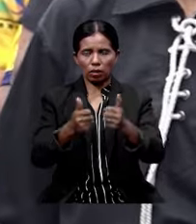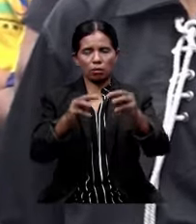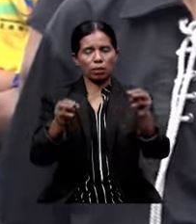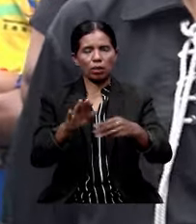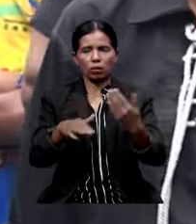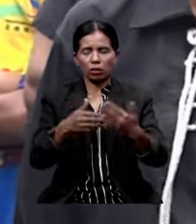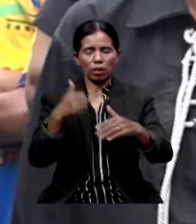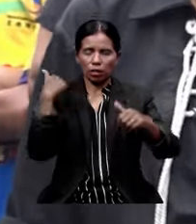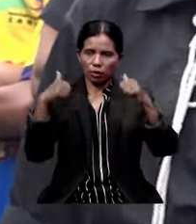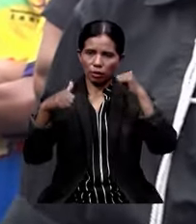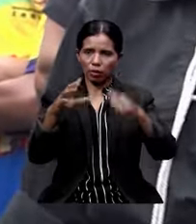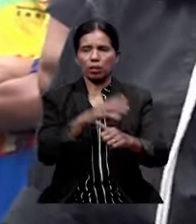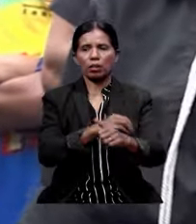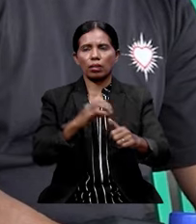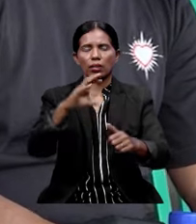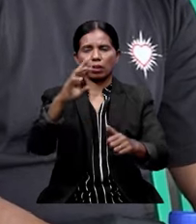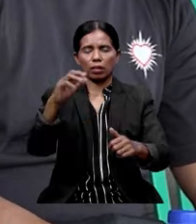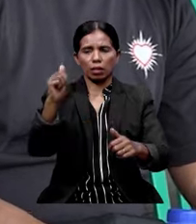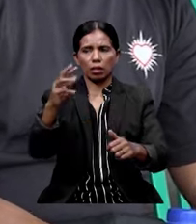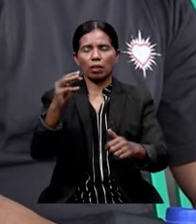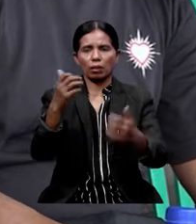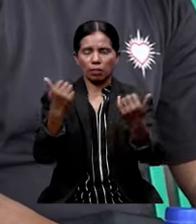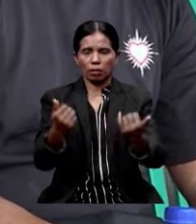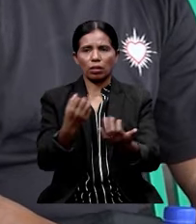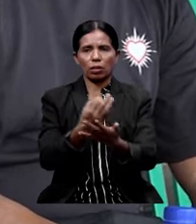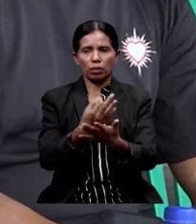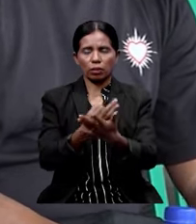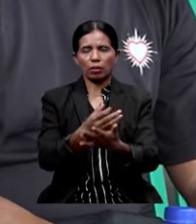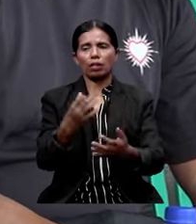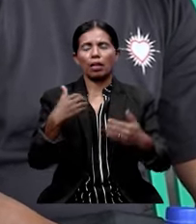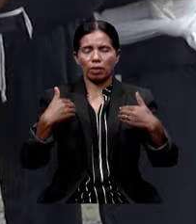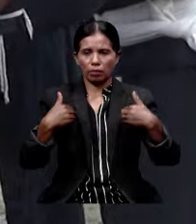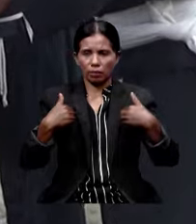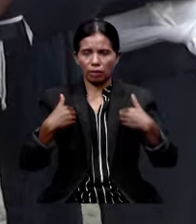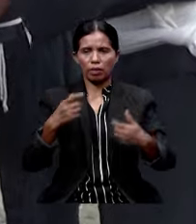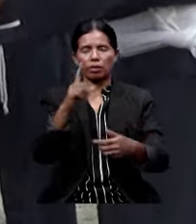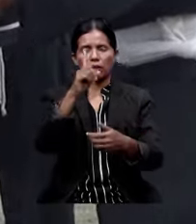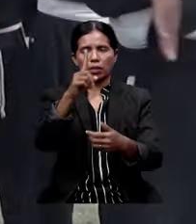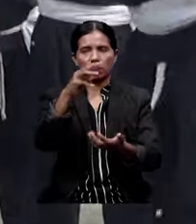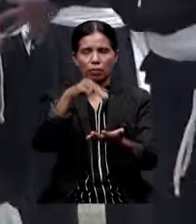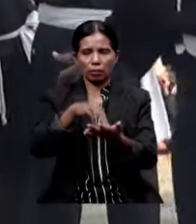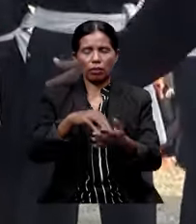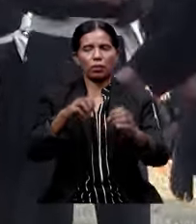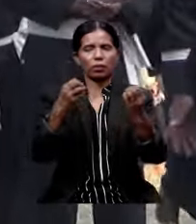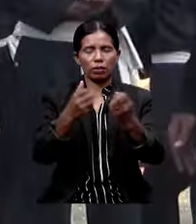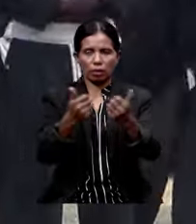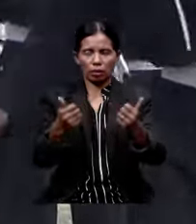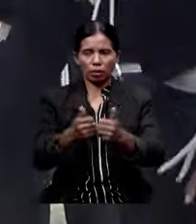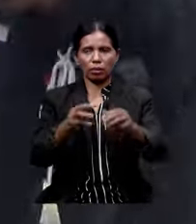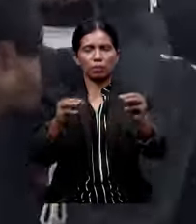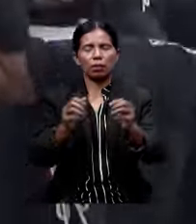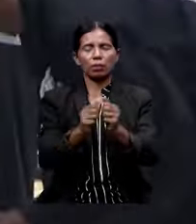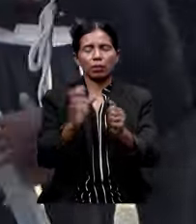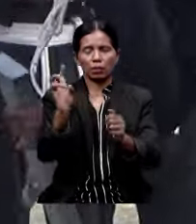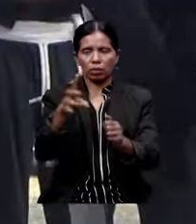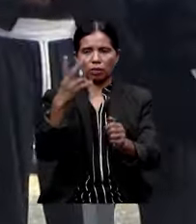no atividade operacional kramnian, no dadaun ne orçamento heladei tokon idaresin. Organisasi arte marsial salun resing itu